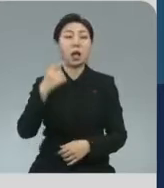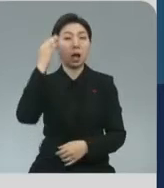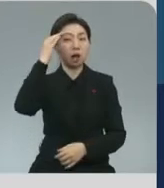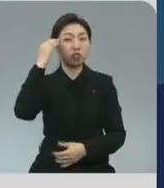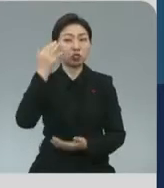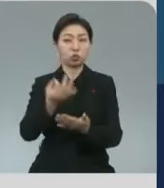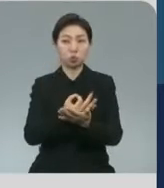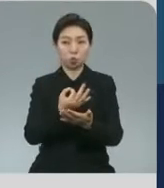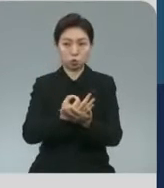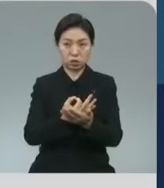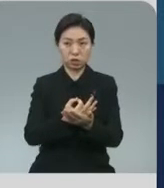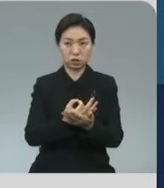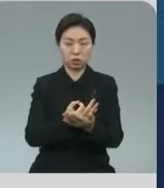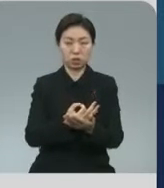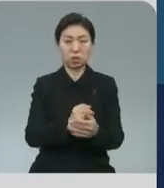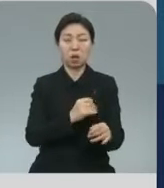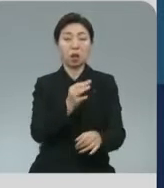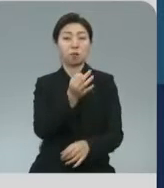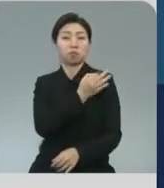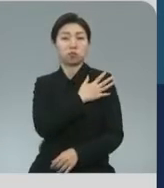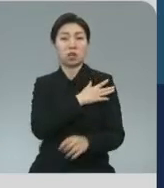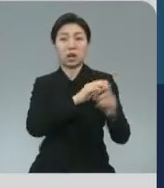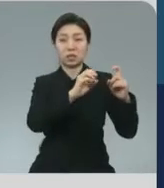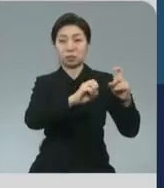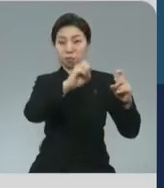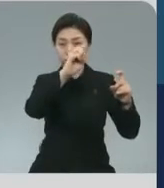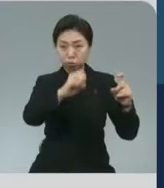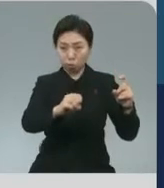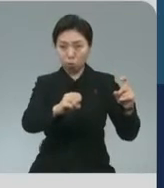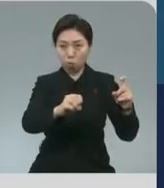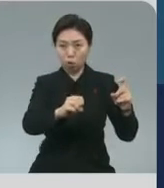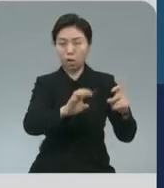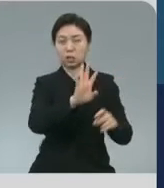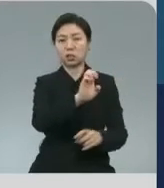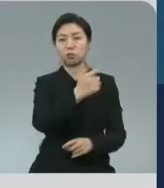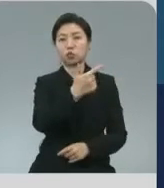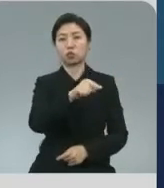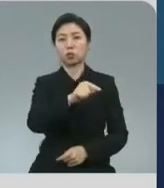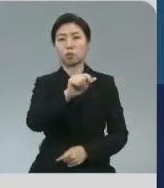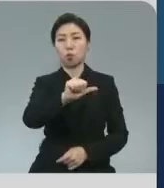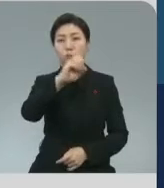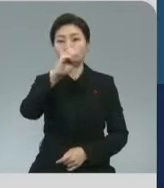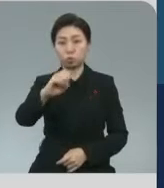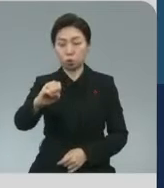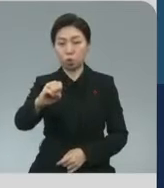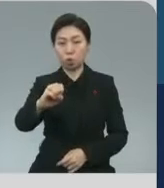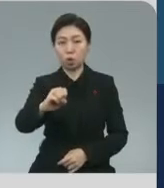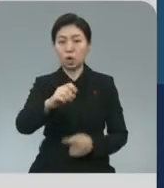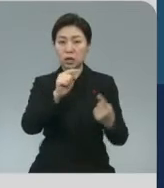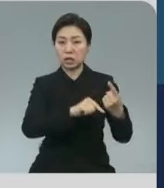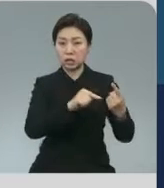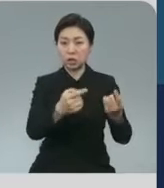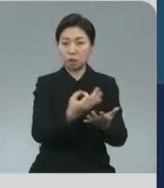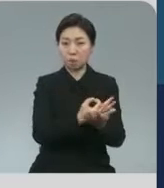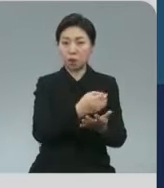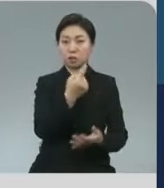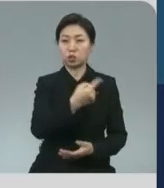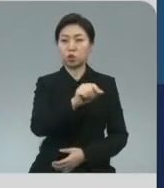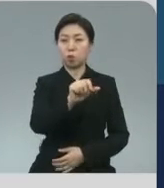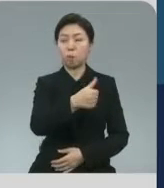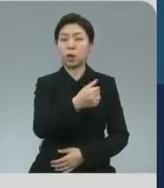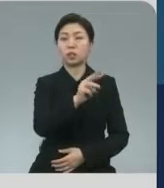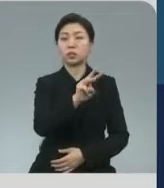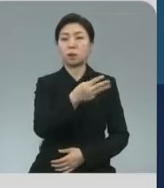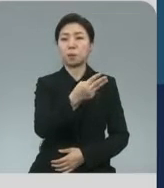元，高于英国、西班牙和意大利，但低于法国和德国。据调查，以2021年为